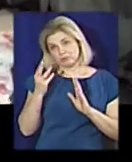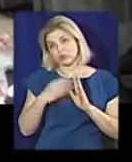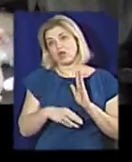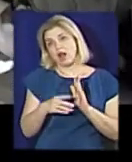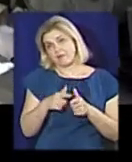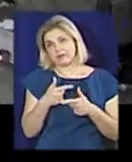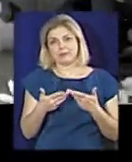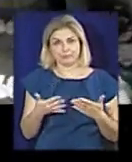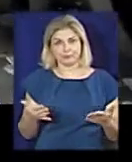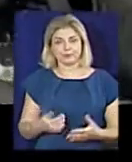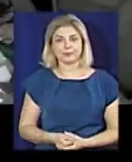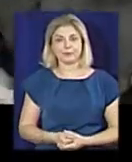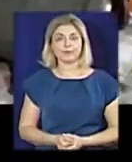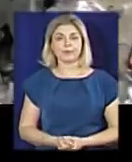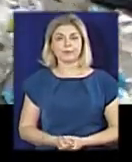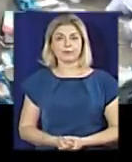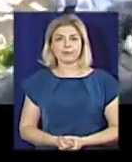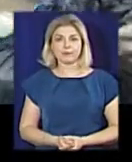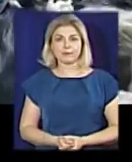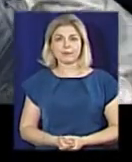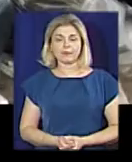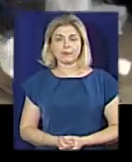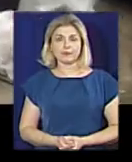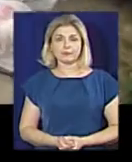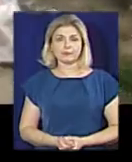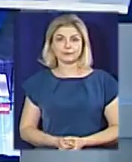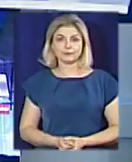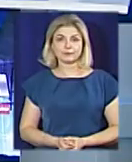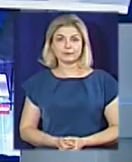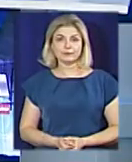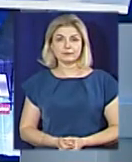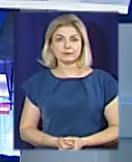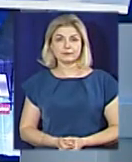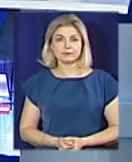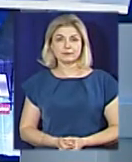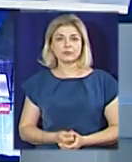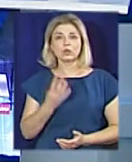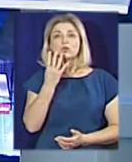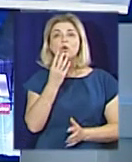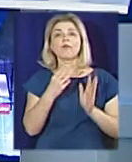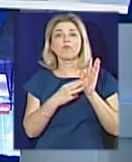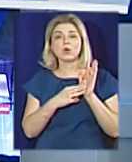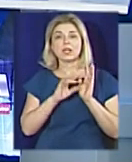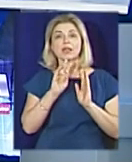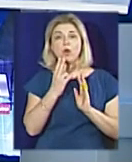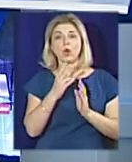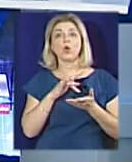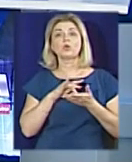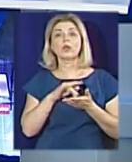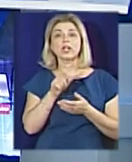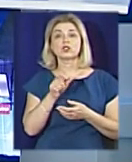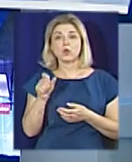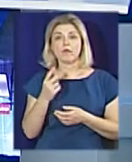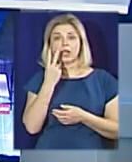Євгенія Голубова, Юлія Кускова, телевізійні новини Миколаївщини. 48 миколаївських туристів, що на